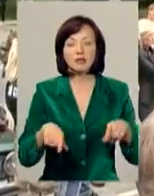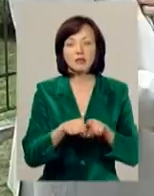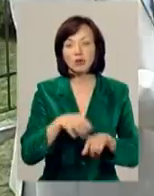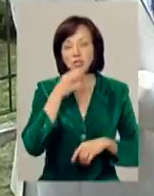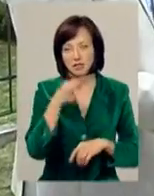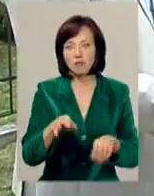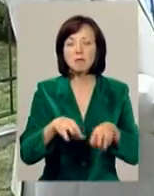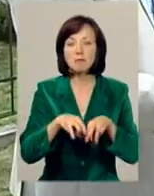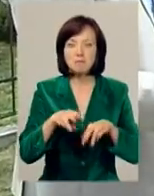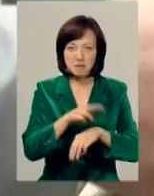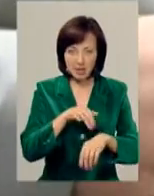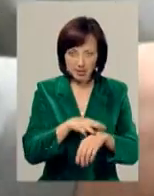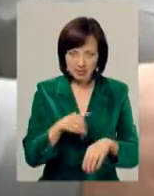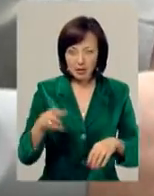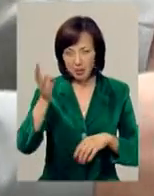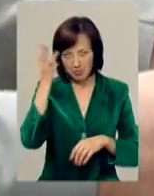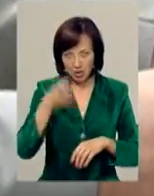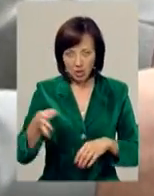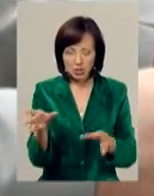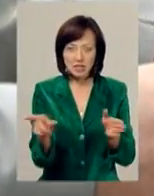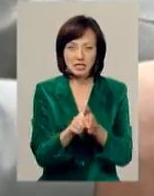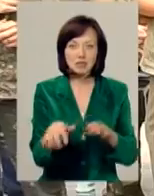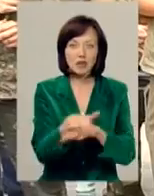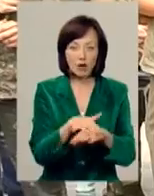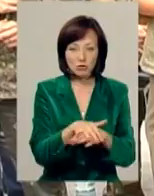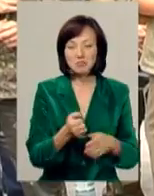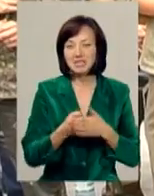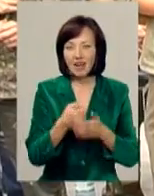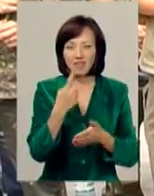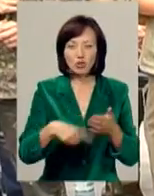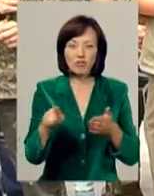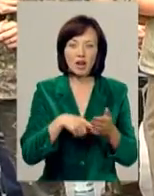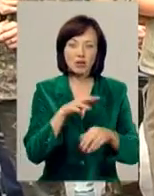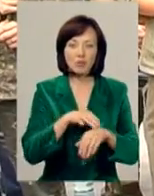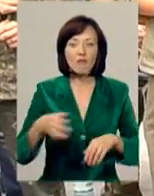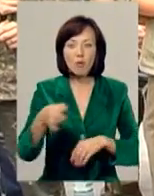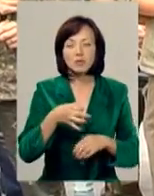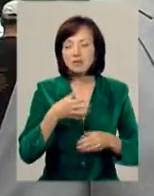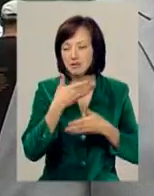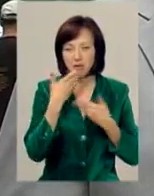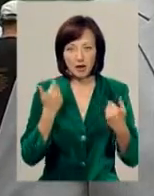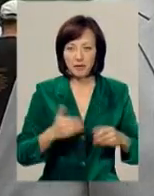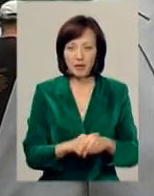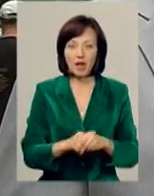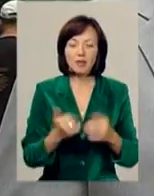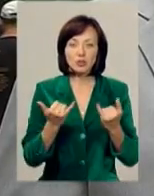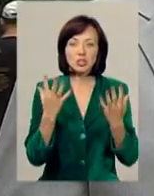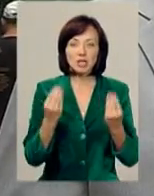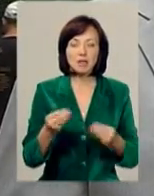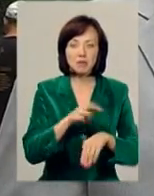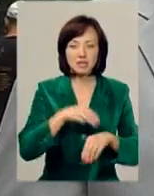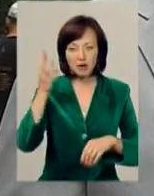запевнив міліція Хмельниччини з народом адже за його словами підстав не довіряти правоохоронцям в області вони не давали на сьогоднішній день міліція